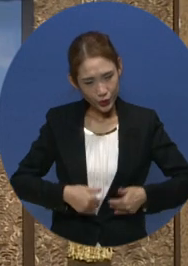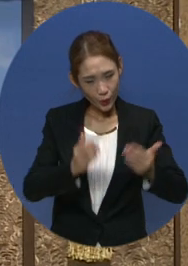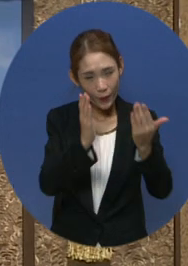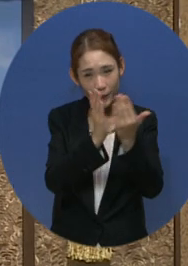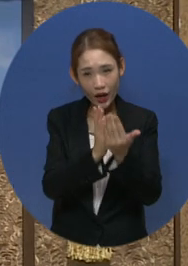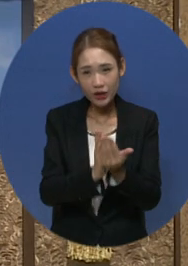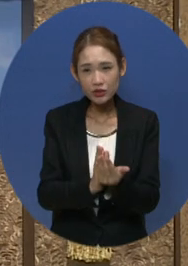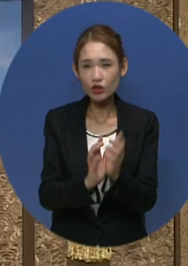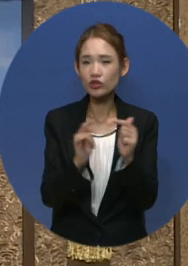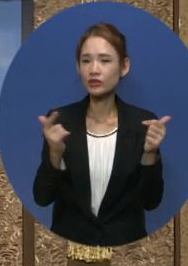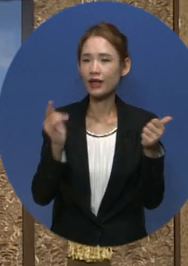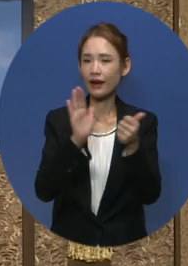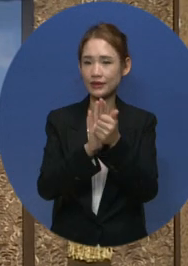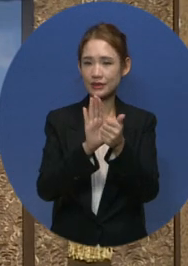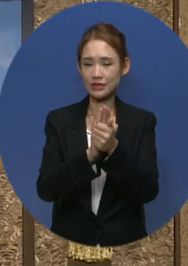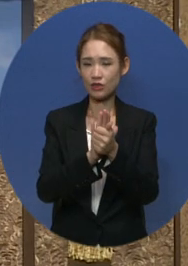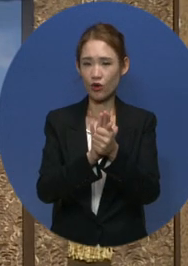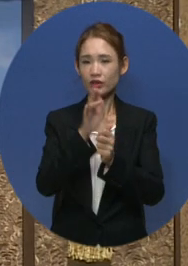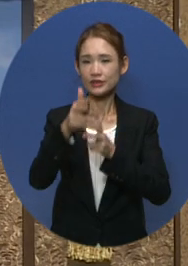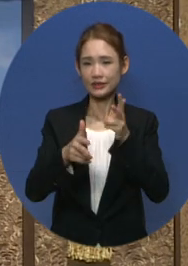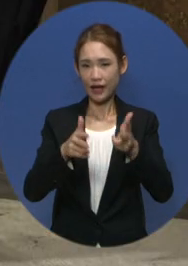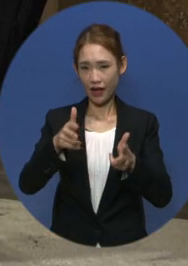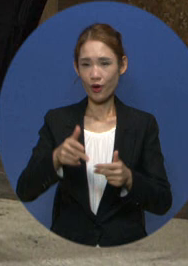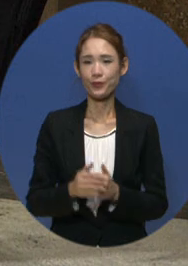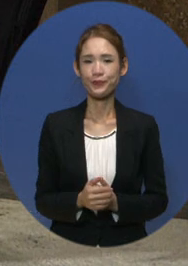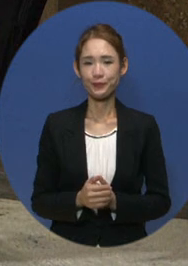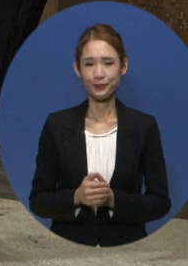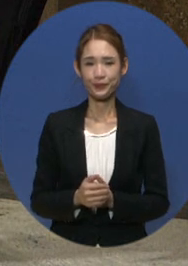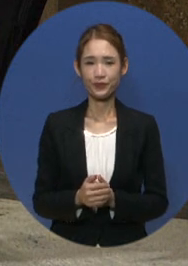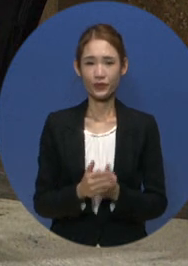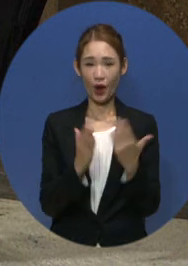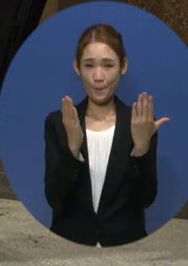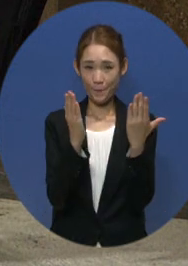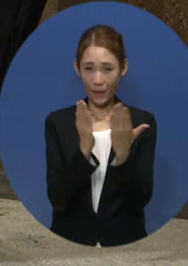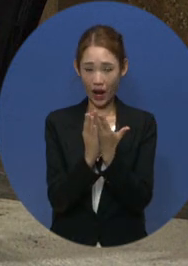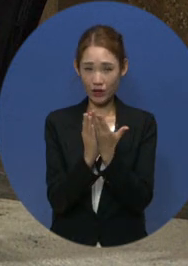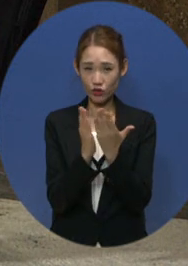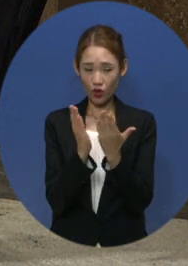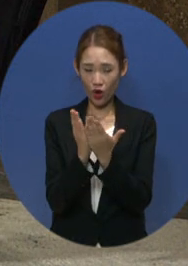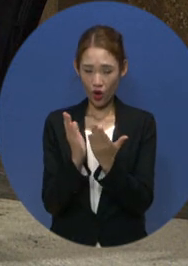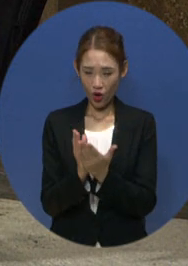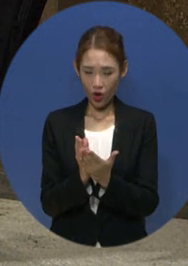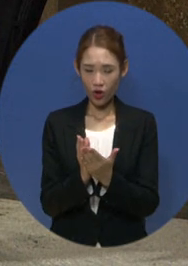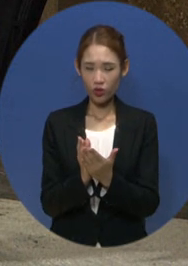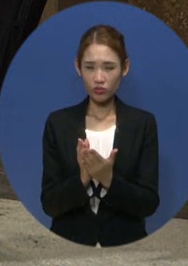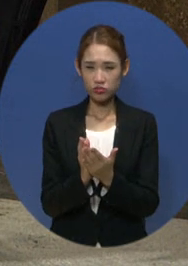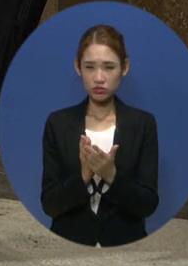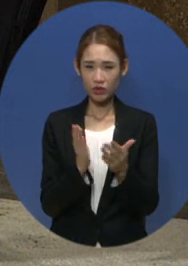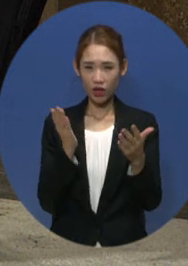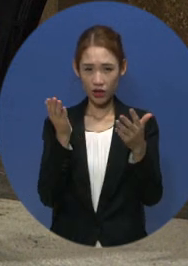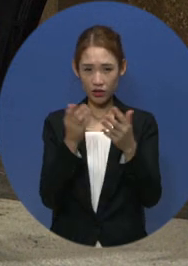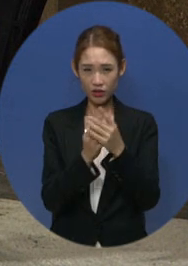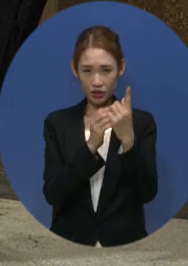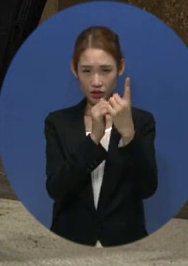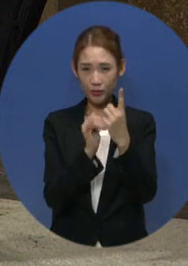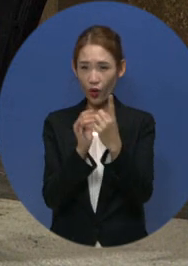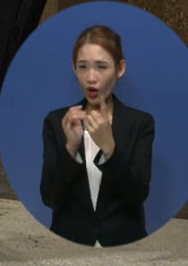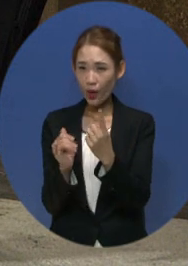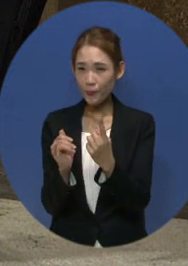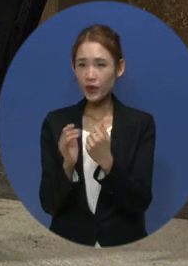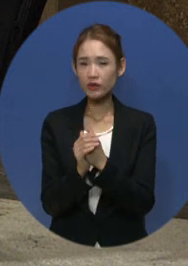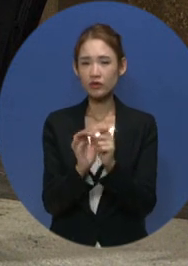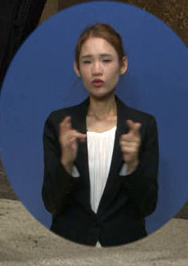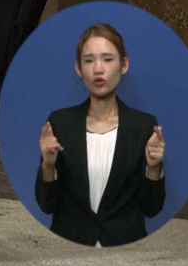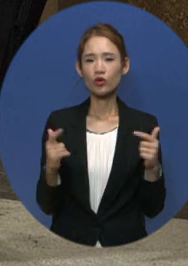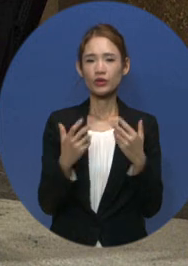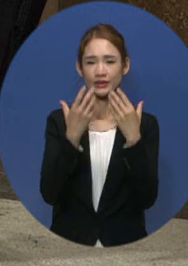다양한 지원 사업을 하고 있습니다. 예, 예. 근데 그 맞춰서 이 후원 사업을 진행하다 보면은 말씀하신 것처럼 여러